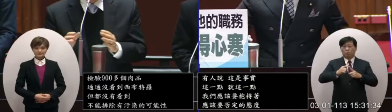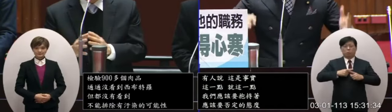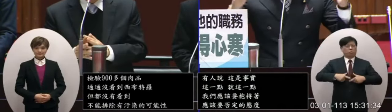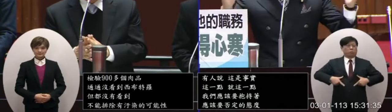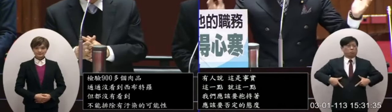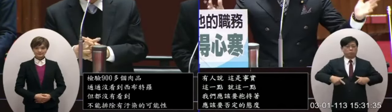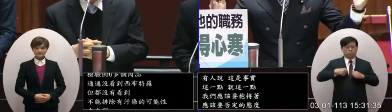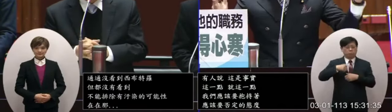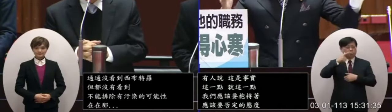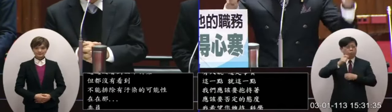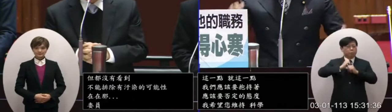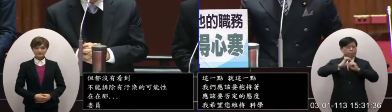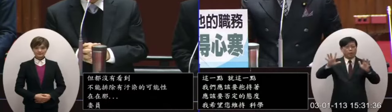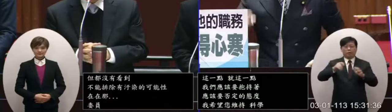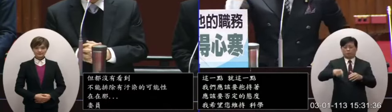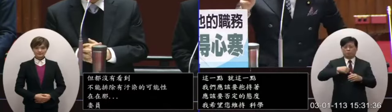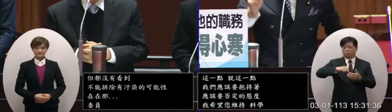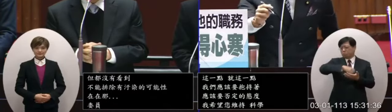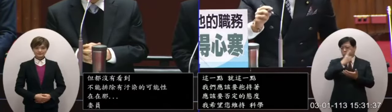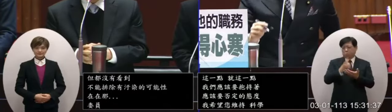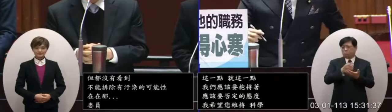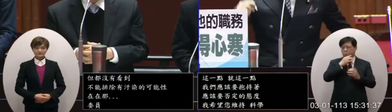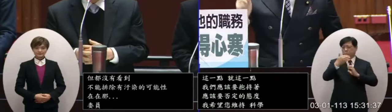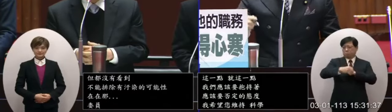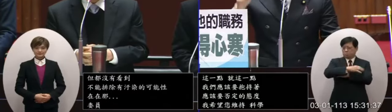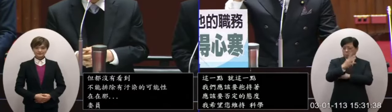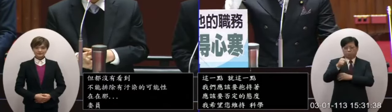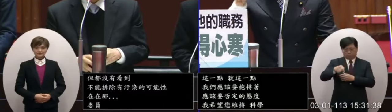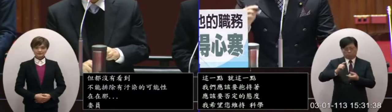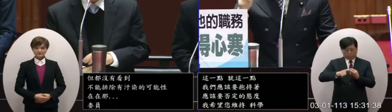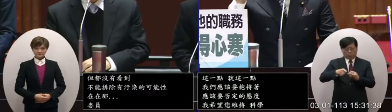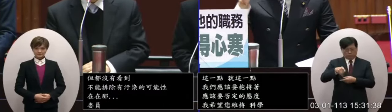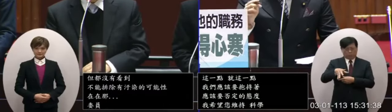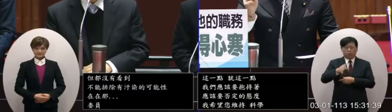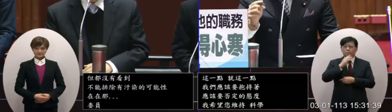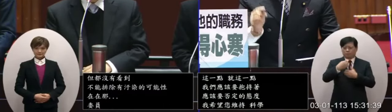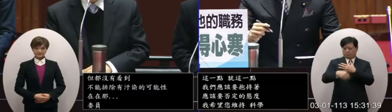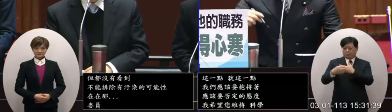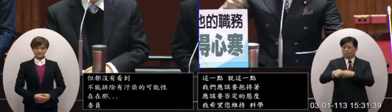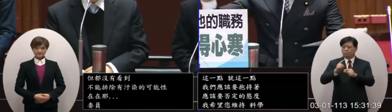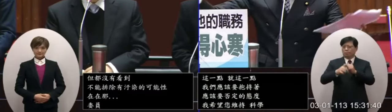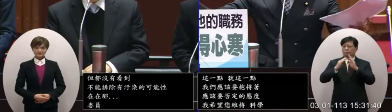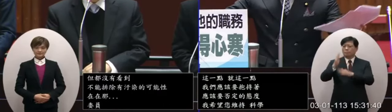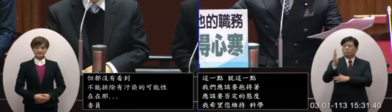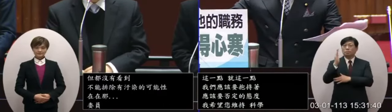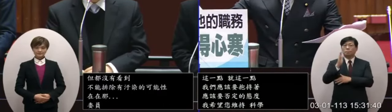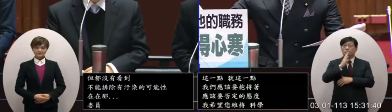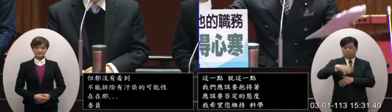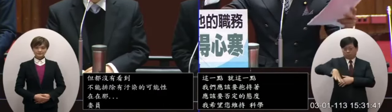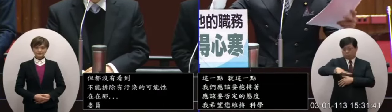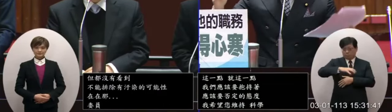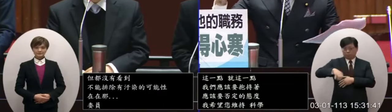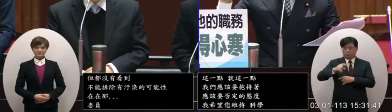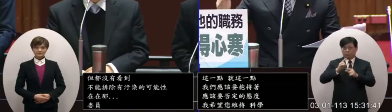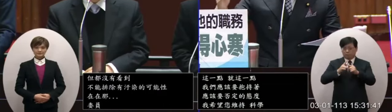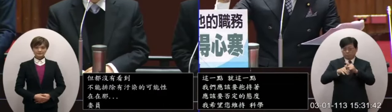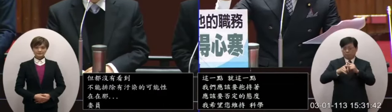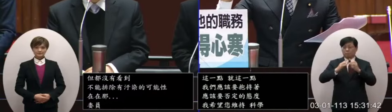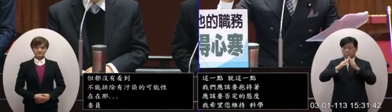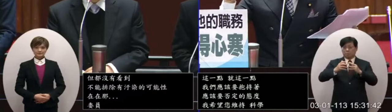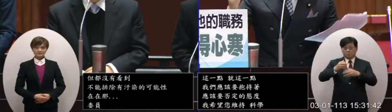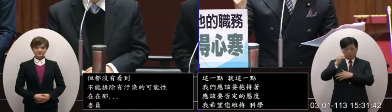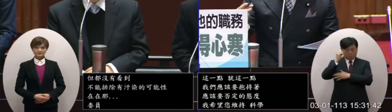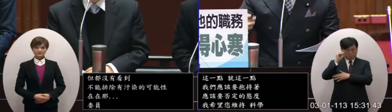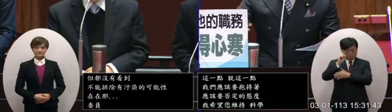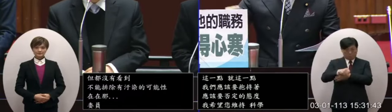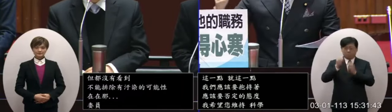言不惭的直接告诉我们所有的媒体这是事实，我想这就是伤害台中市，伤害所有的台中市愿意认真